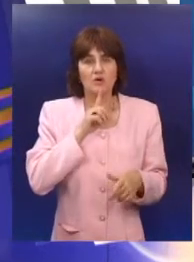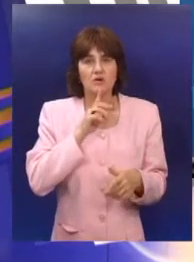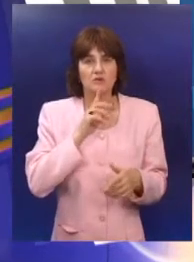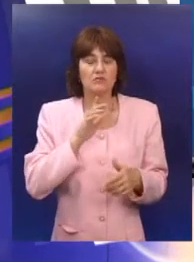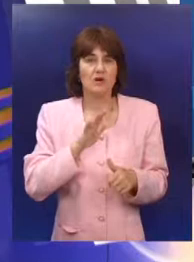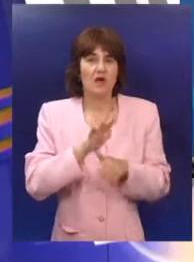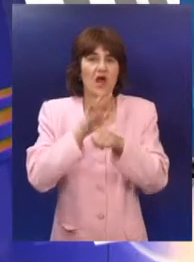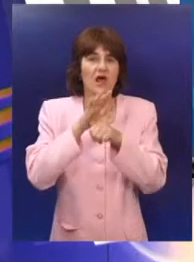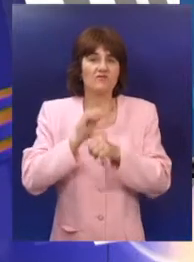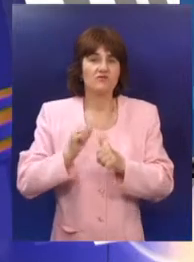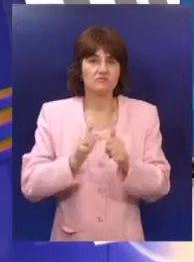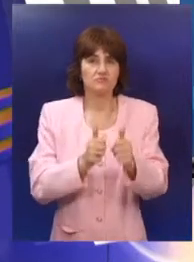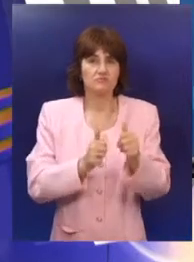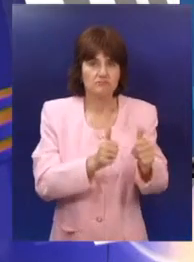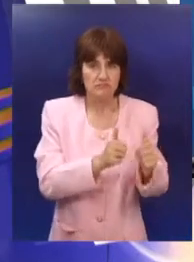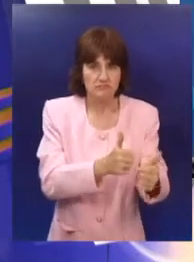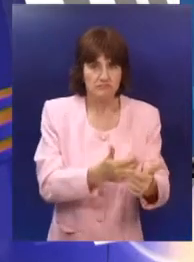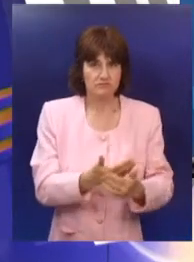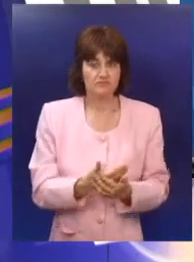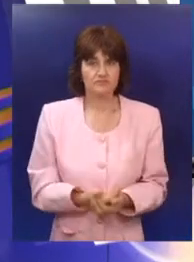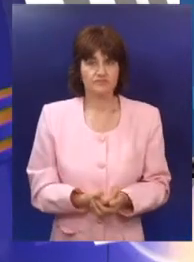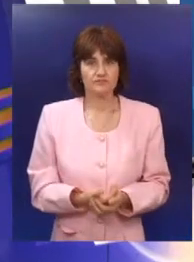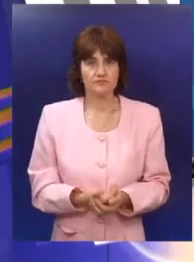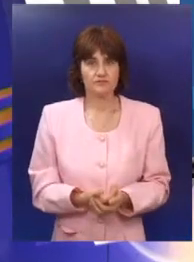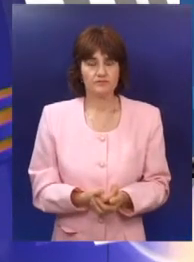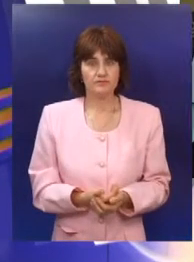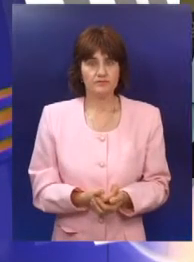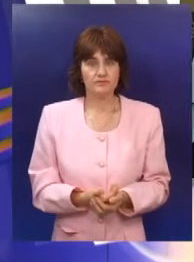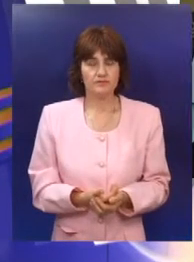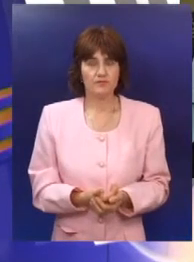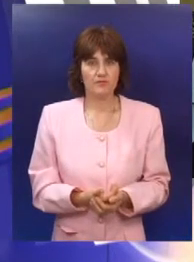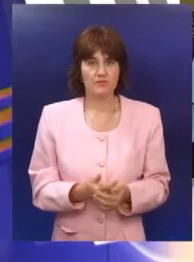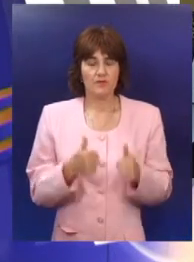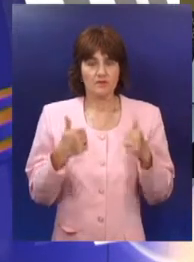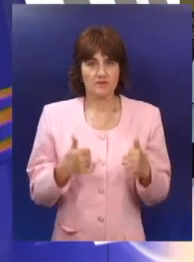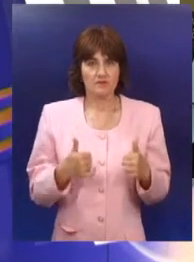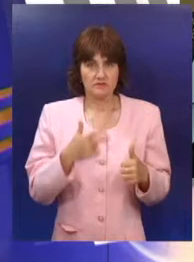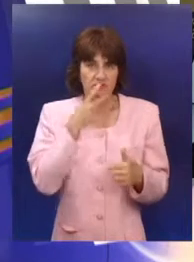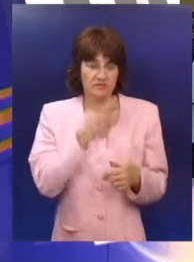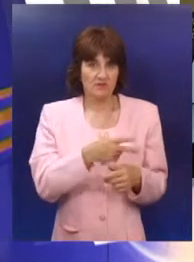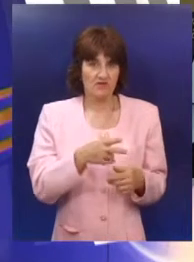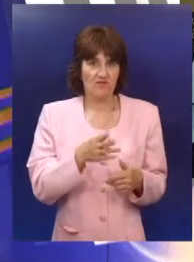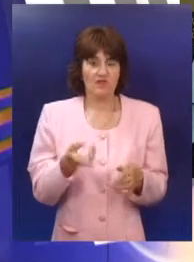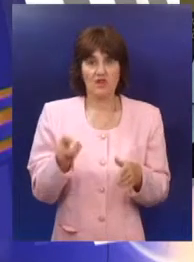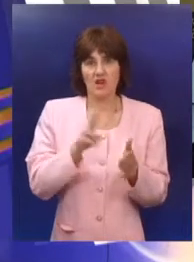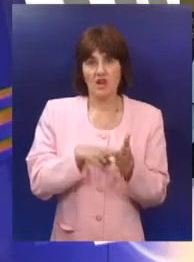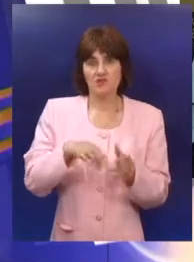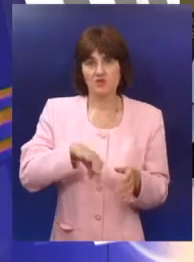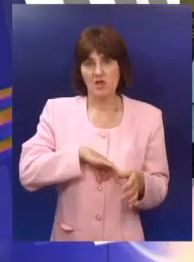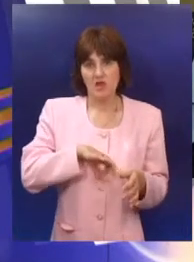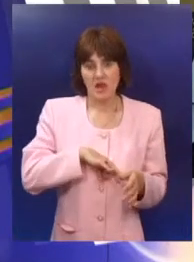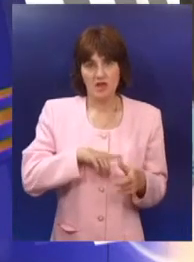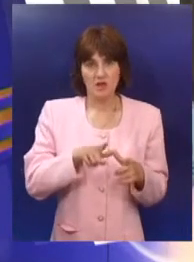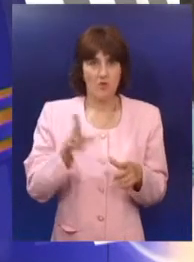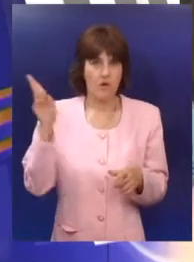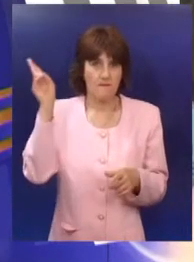koji su u prednosti u odnosu na nas da dobiju te ovaj filmove. Prestižnu nagradu Aleksandar Livka, koju